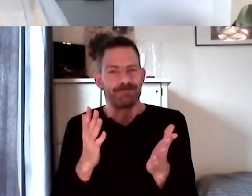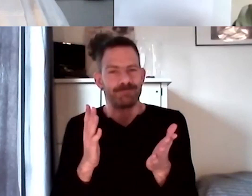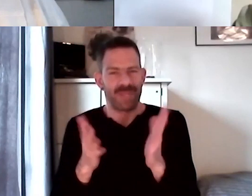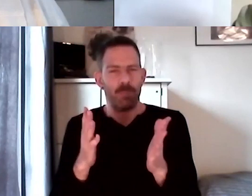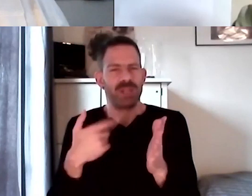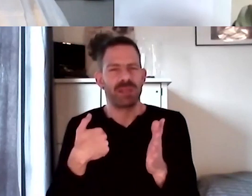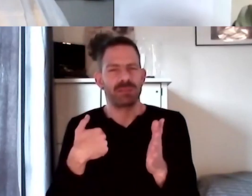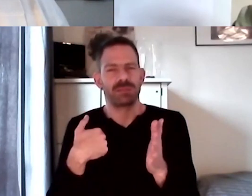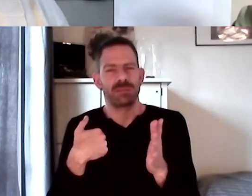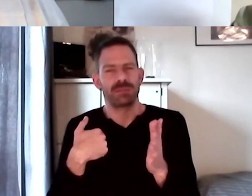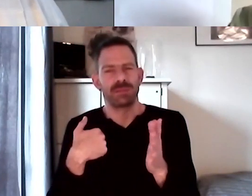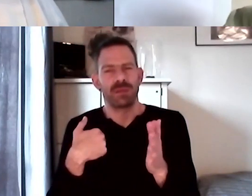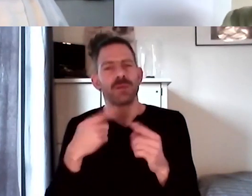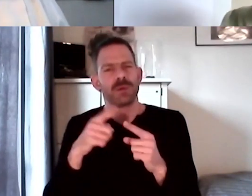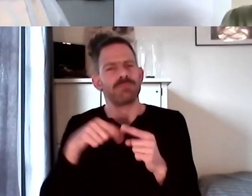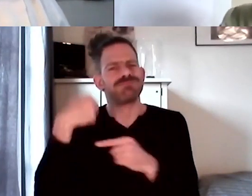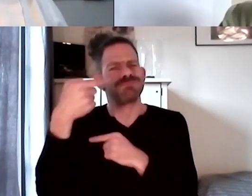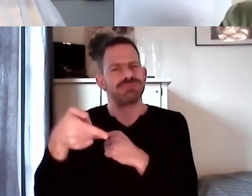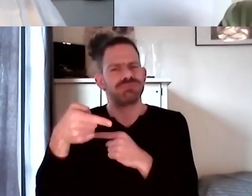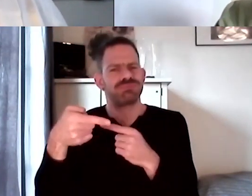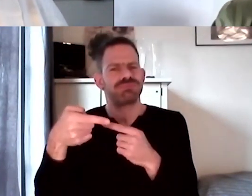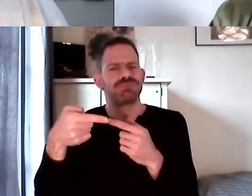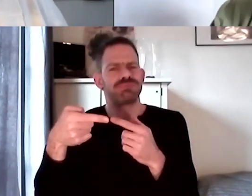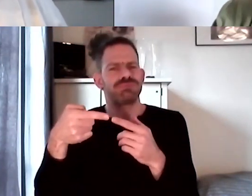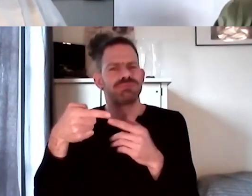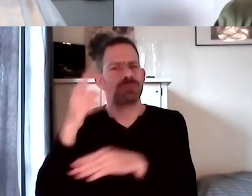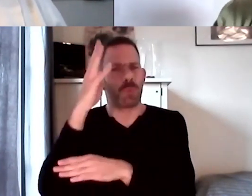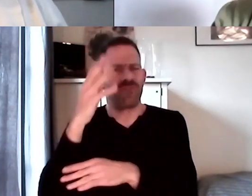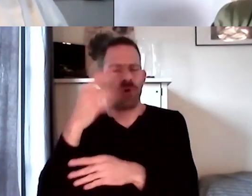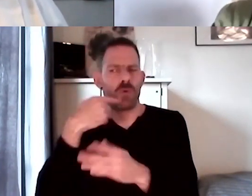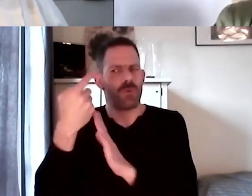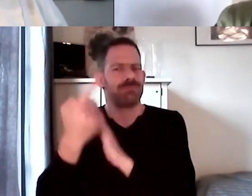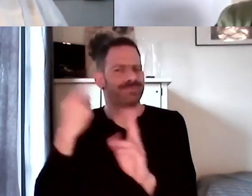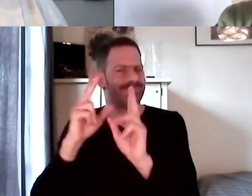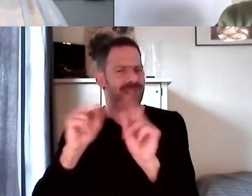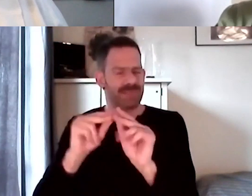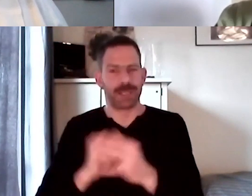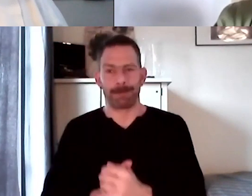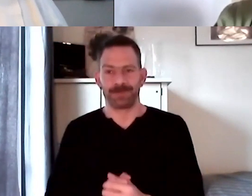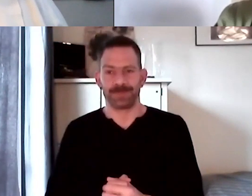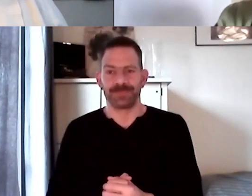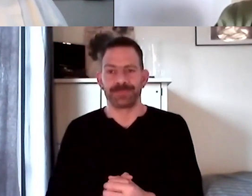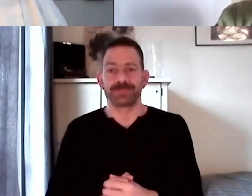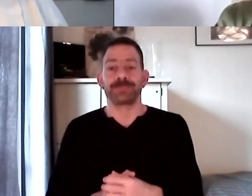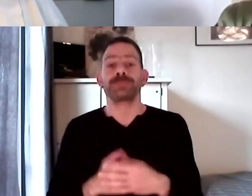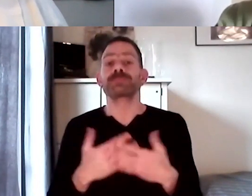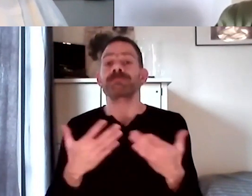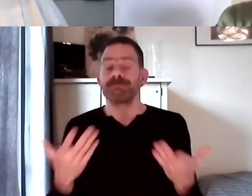reviendrons sur un prochain webinaire. Alors, est-ce que justement... quelle doit